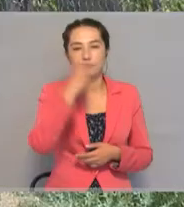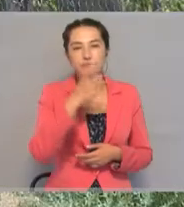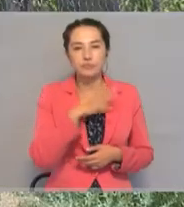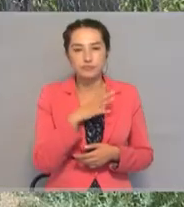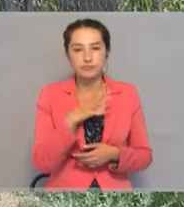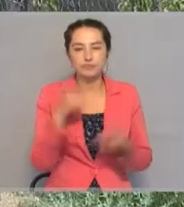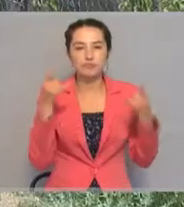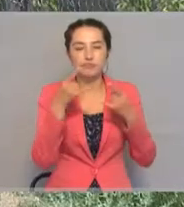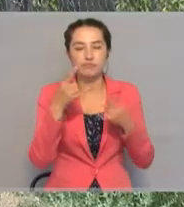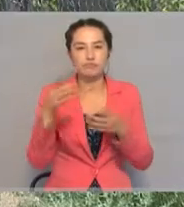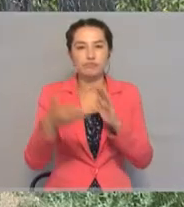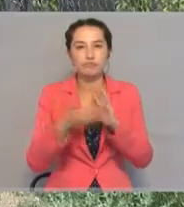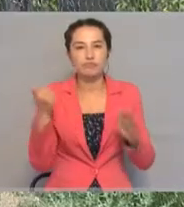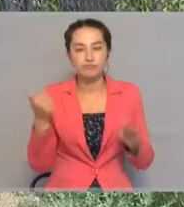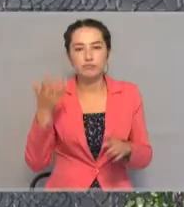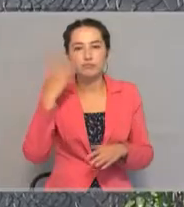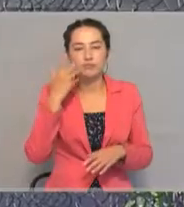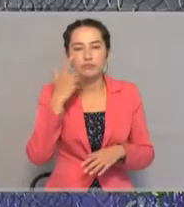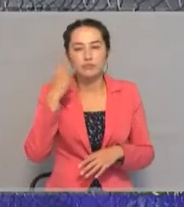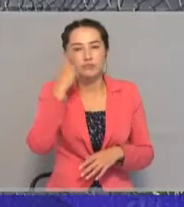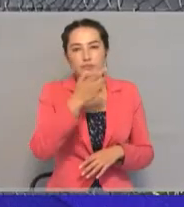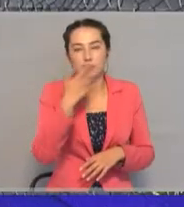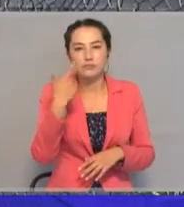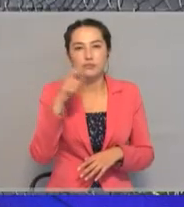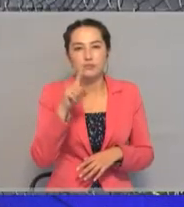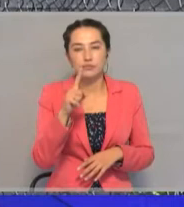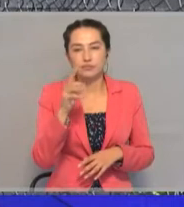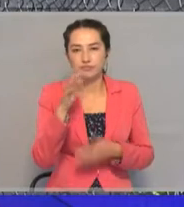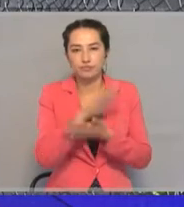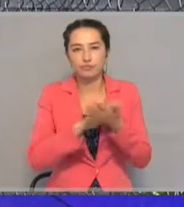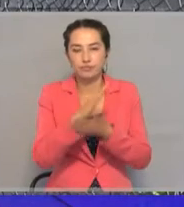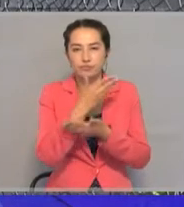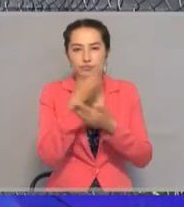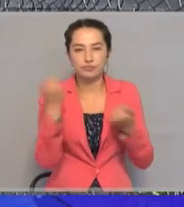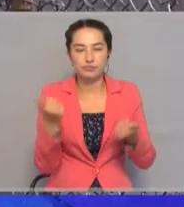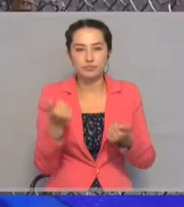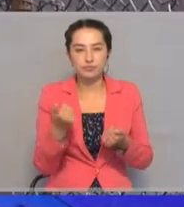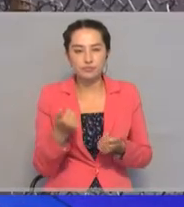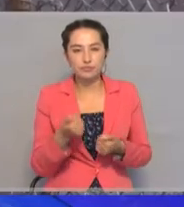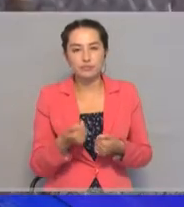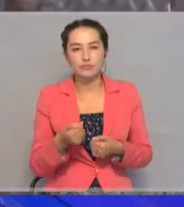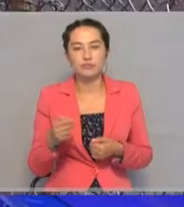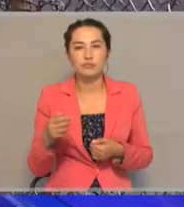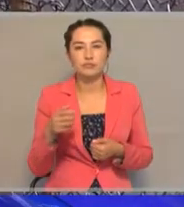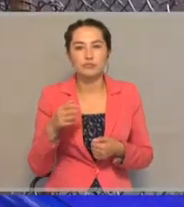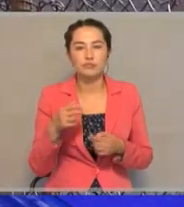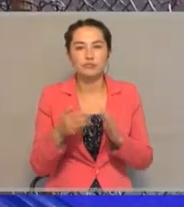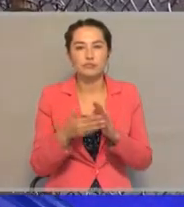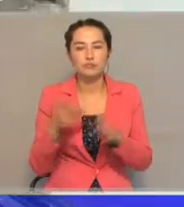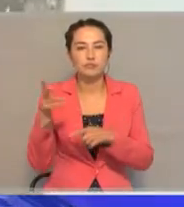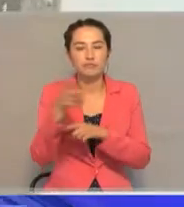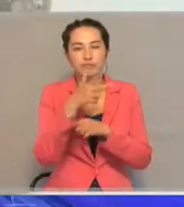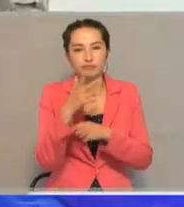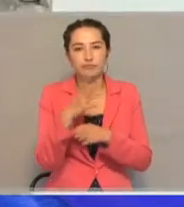болмаса көгілдір отынның қашан келетіні жөнде бір ауыз сөз айтылса деген тұрғындар өтінішін жерге тастамаған оңтүстік телеарнасының түсірілім